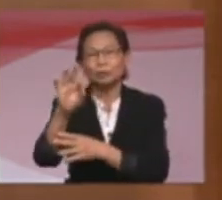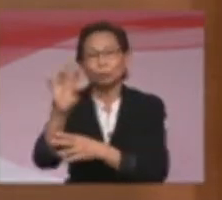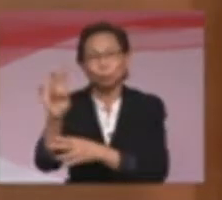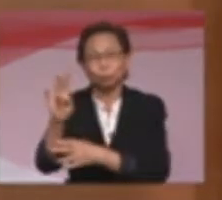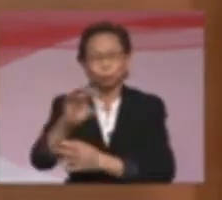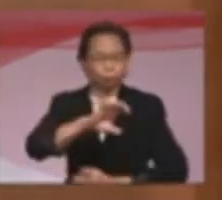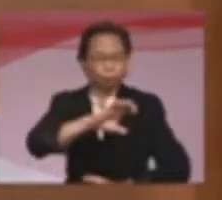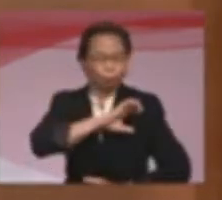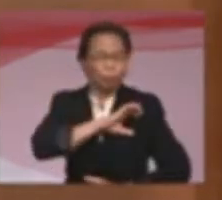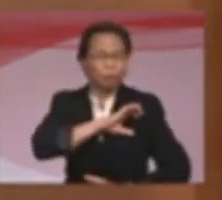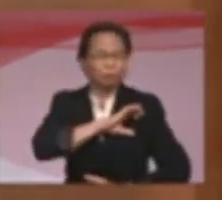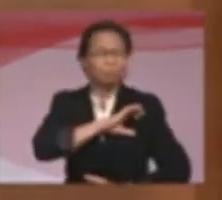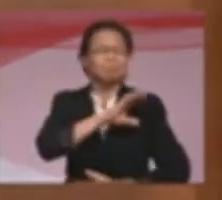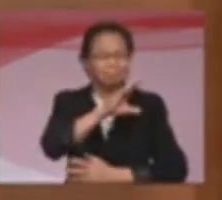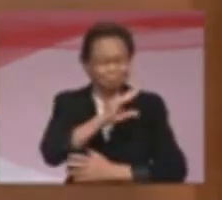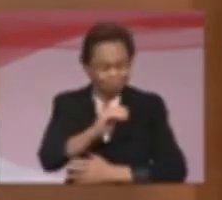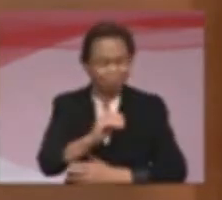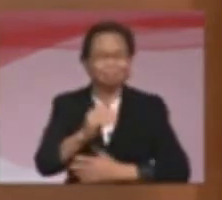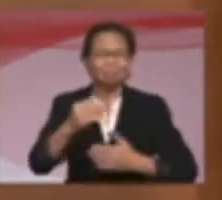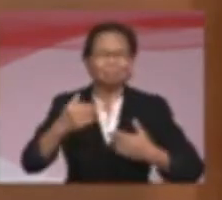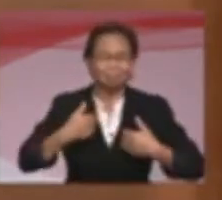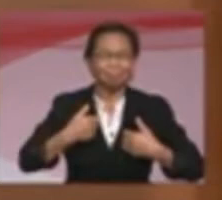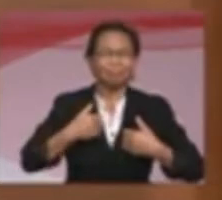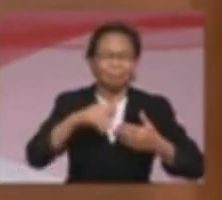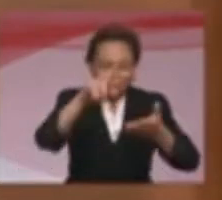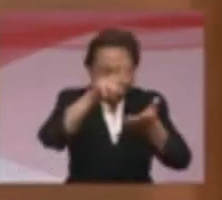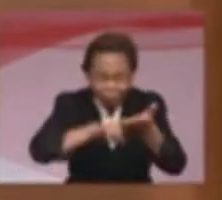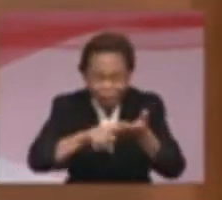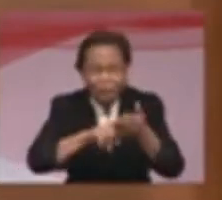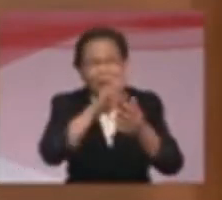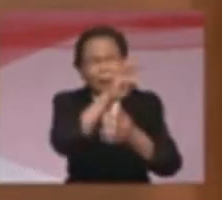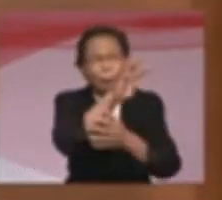12,797 anggota dan membuat